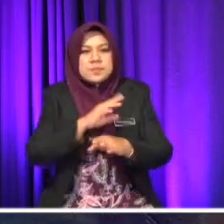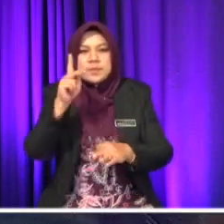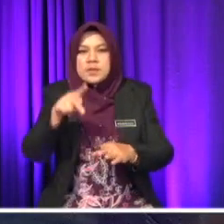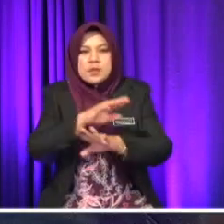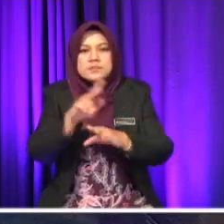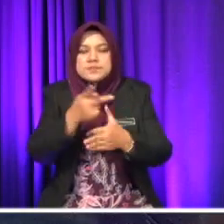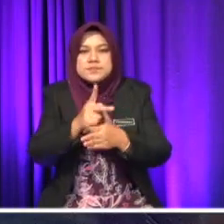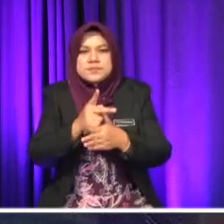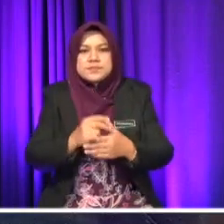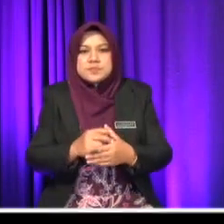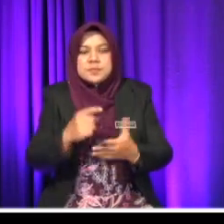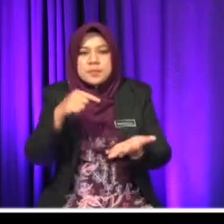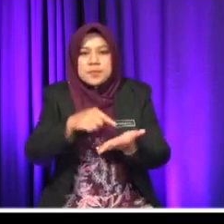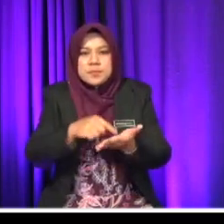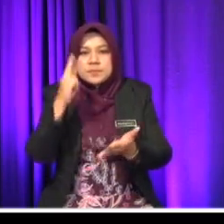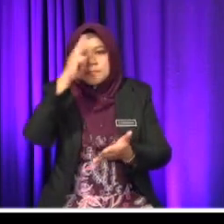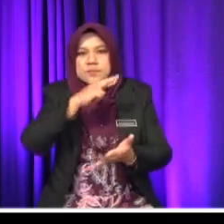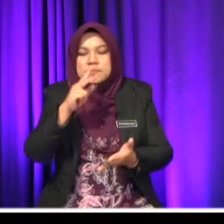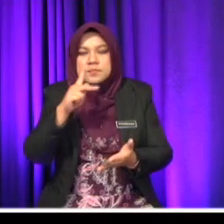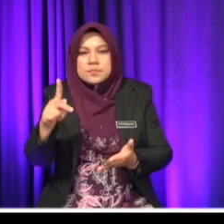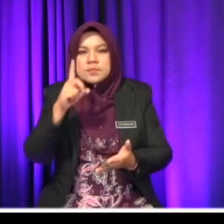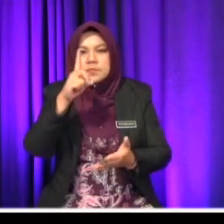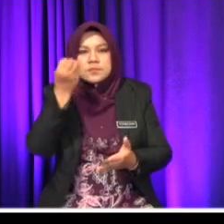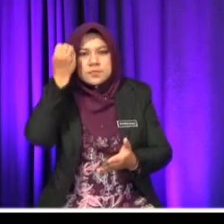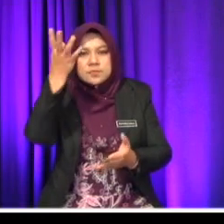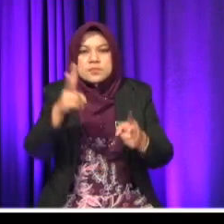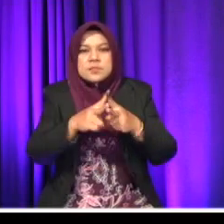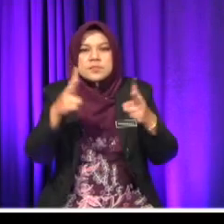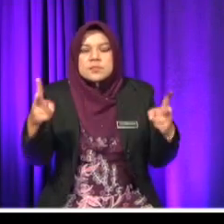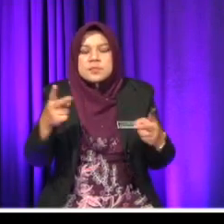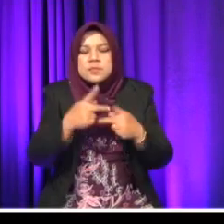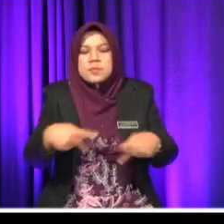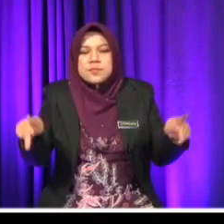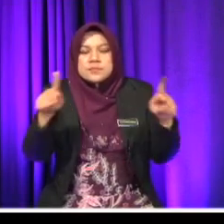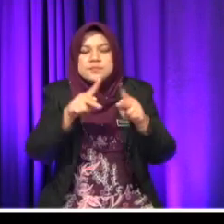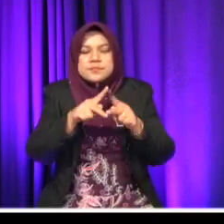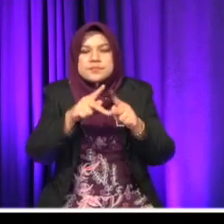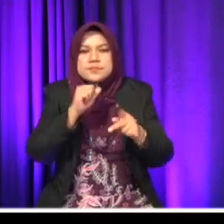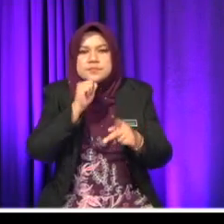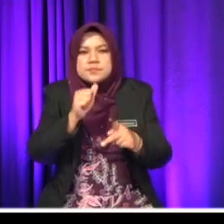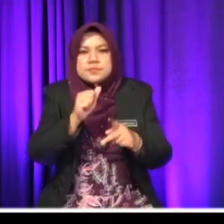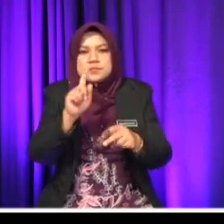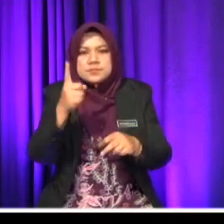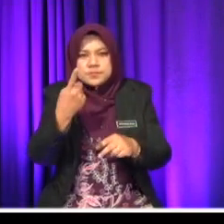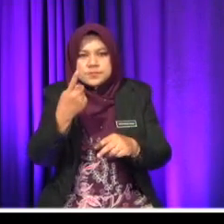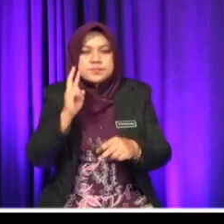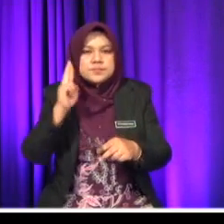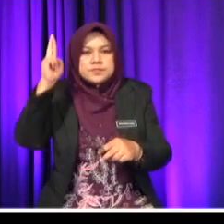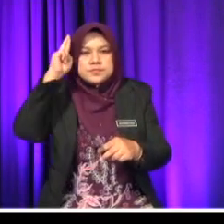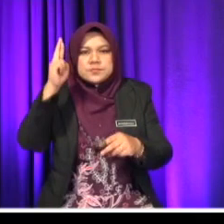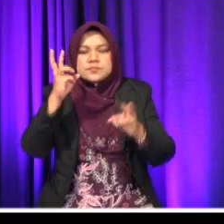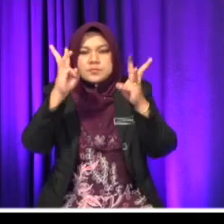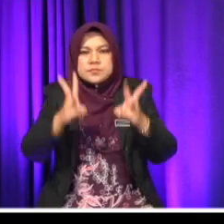Jadi ini merupakan satu maklumat yang sangat penting karena saja beliau remaja dan